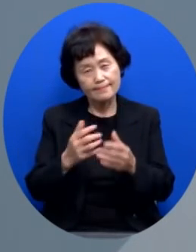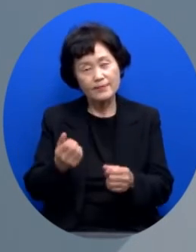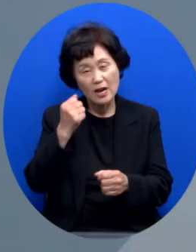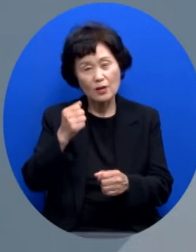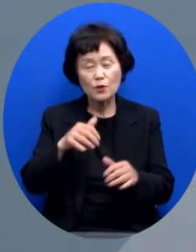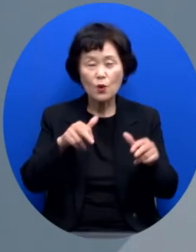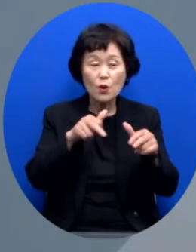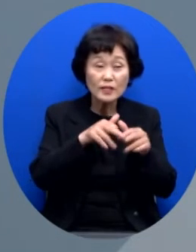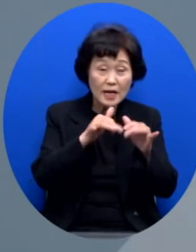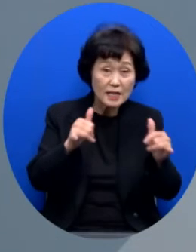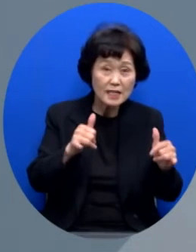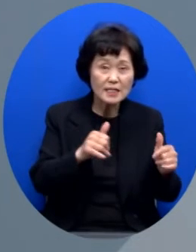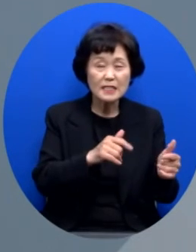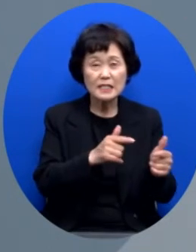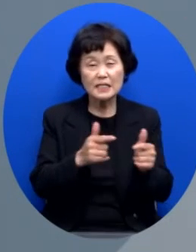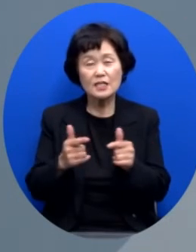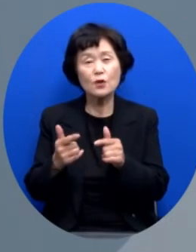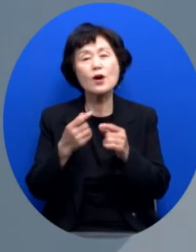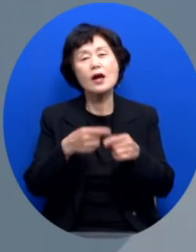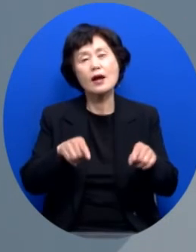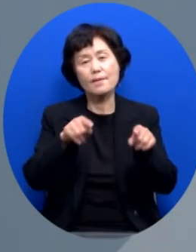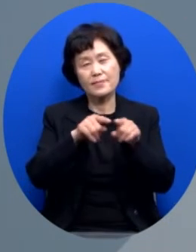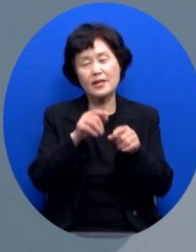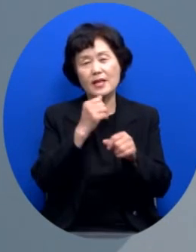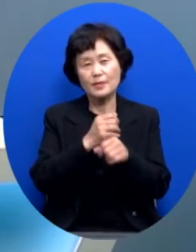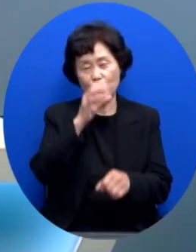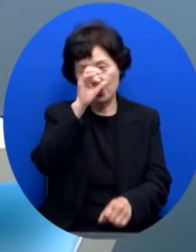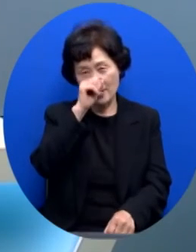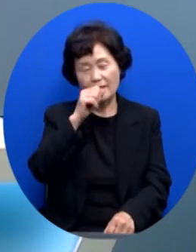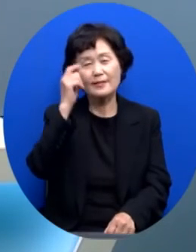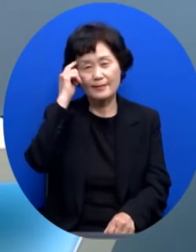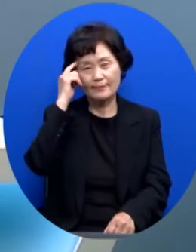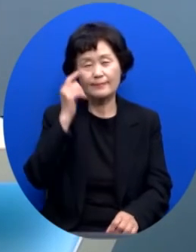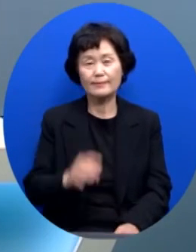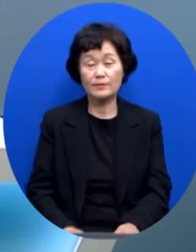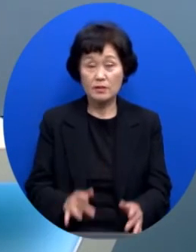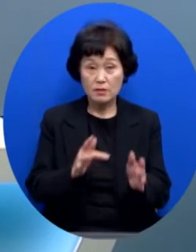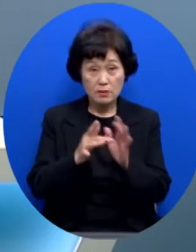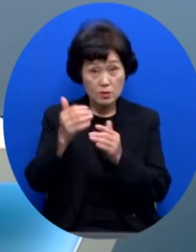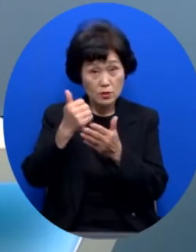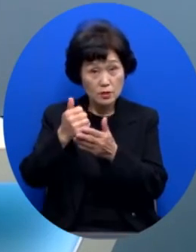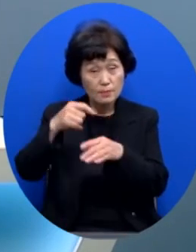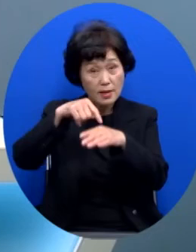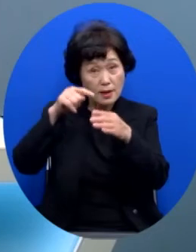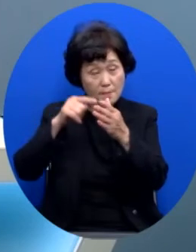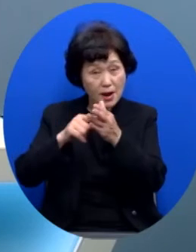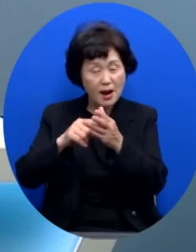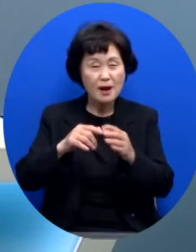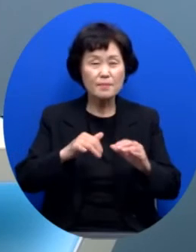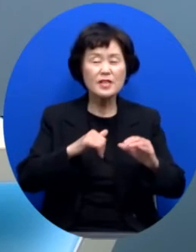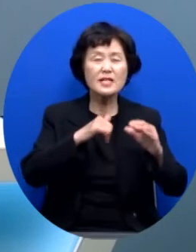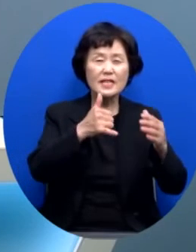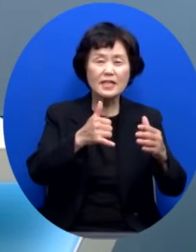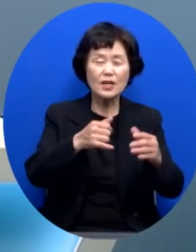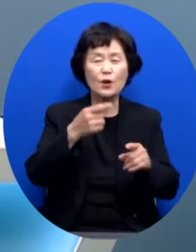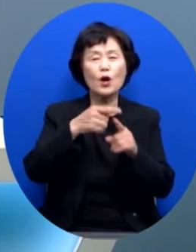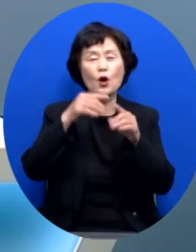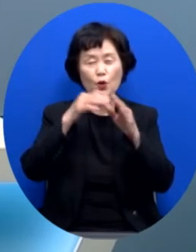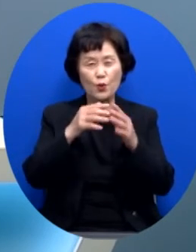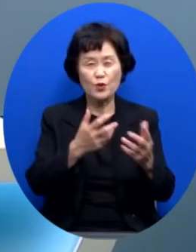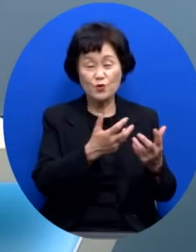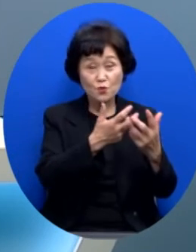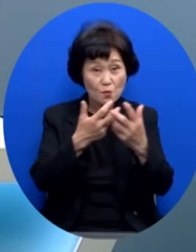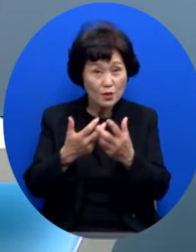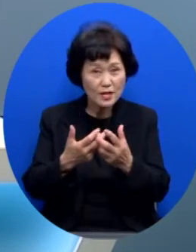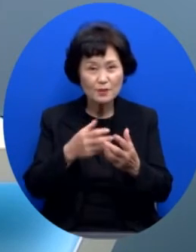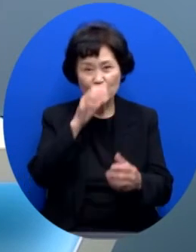했으면 좋겠다라는 마음을 가져봅니다. 네, 예수님의 마음이 교회와 세상에 넘쳐났으면 좋겠다. 저도